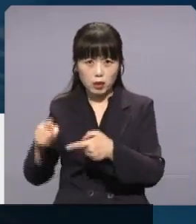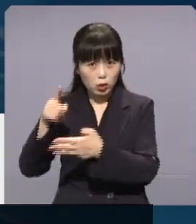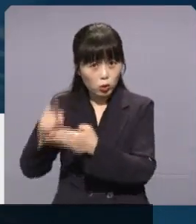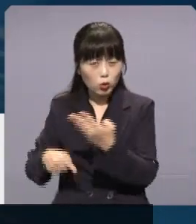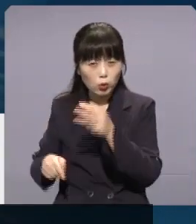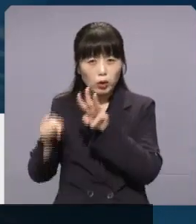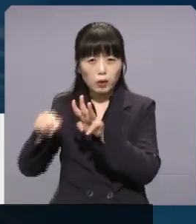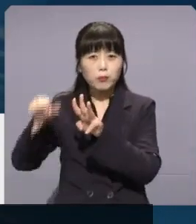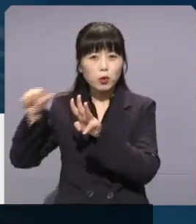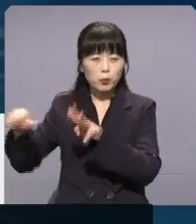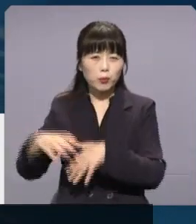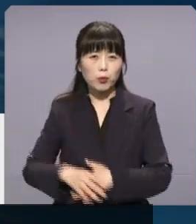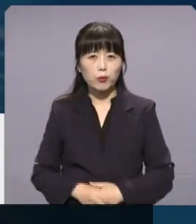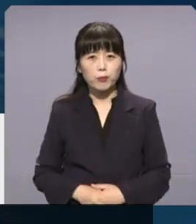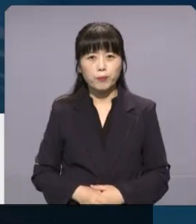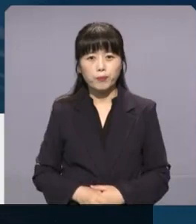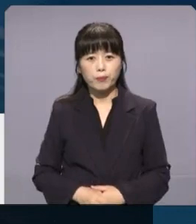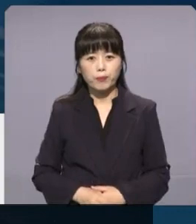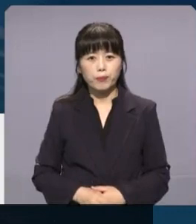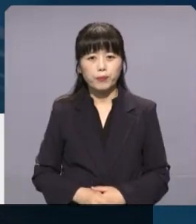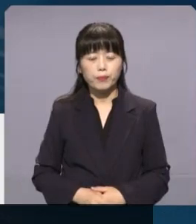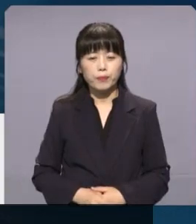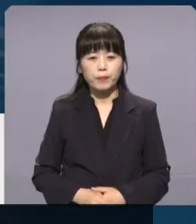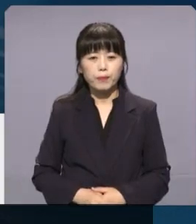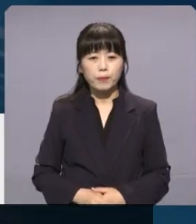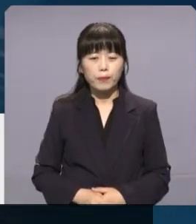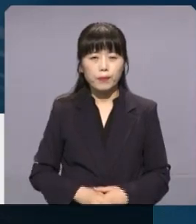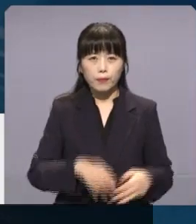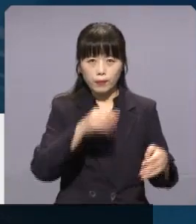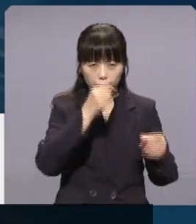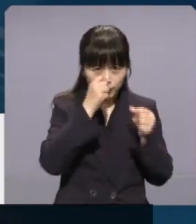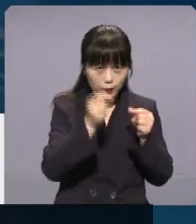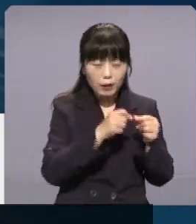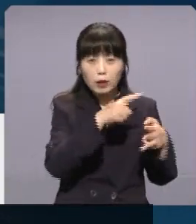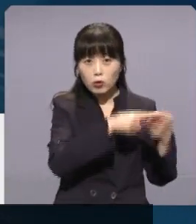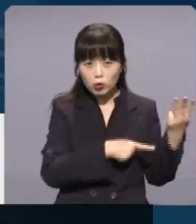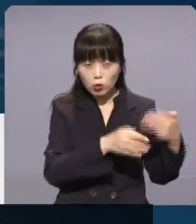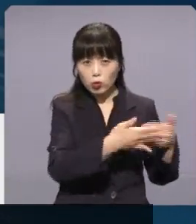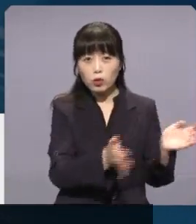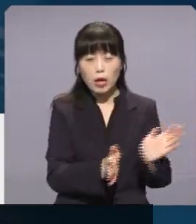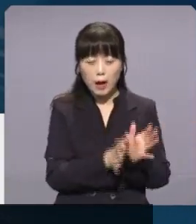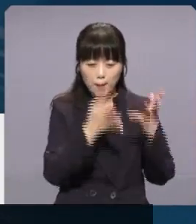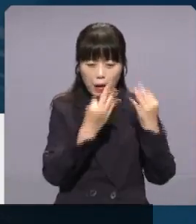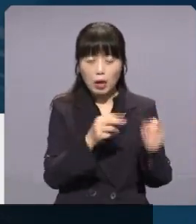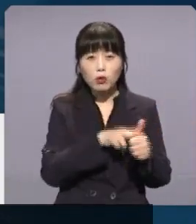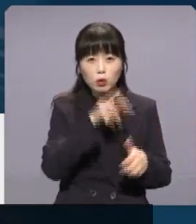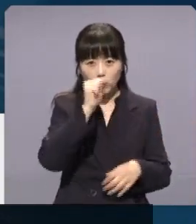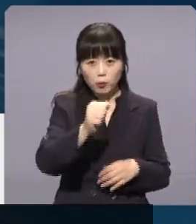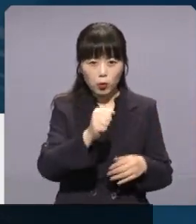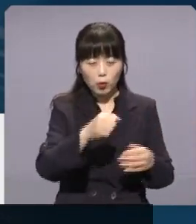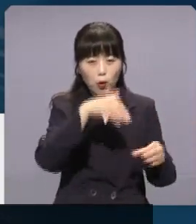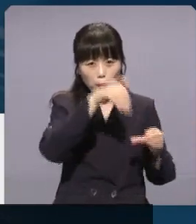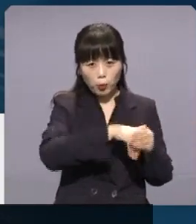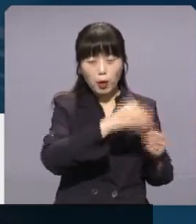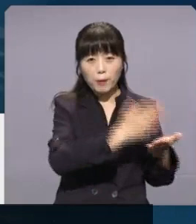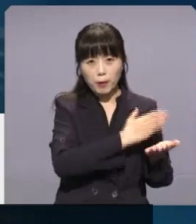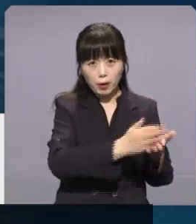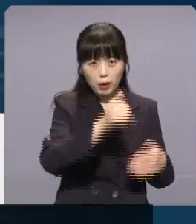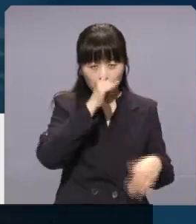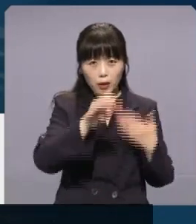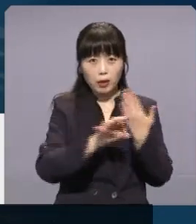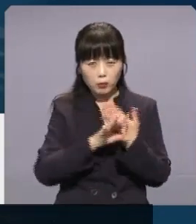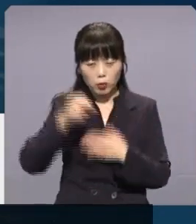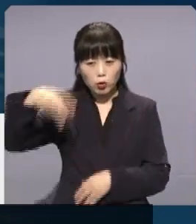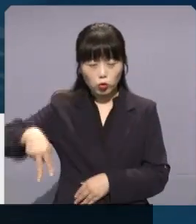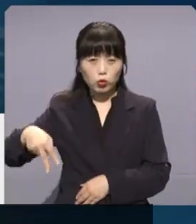되거든요. 그러면은 그 친윤 그룹들이 많은 후보들이 나와서 네. 표가 갈라지면은 예. 어부지리로 또